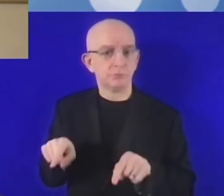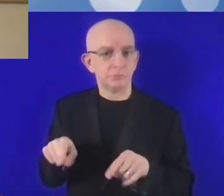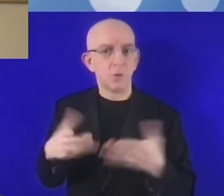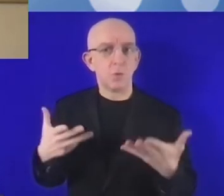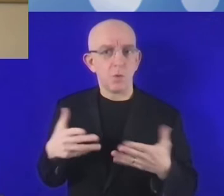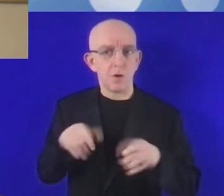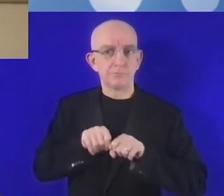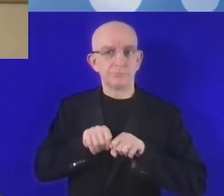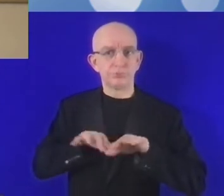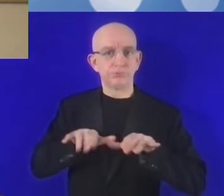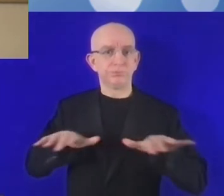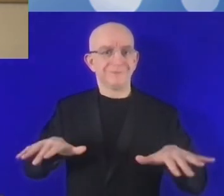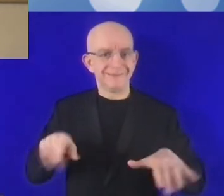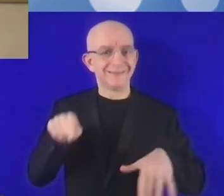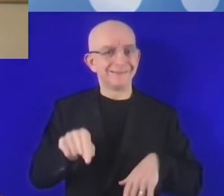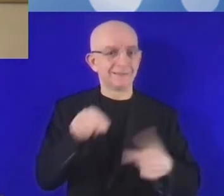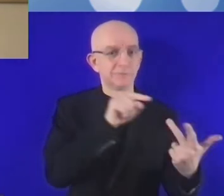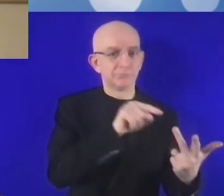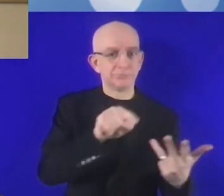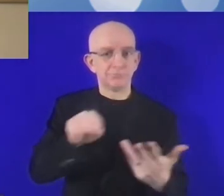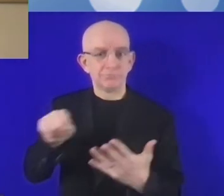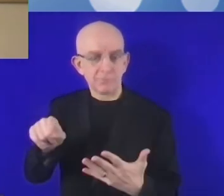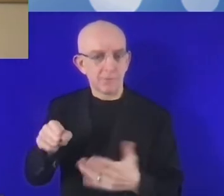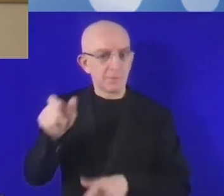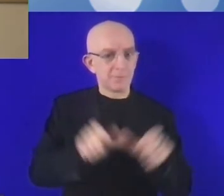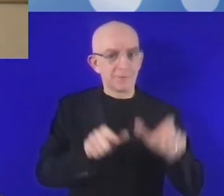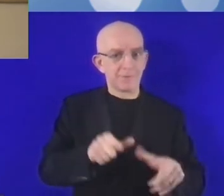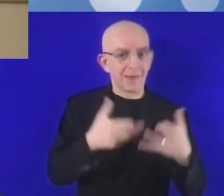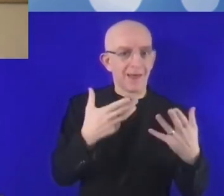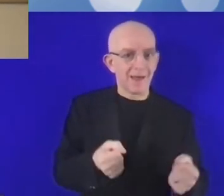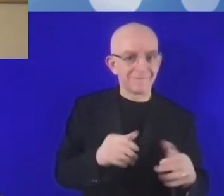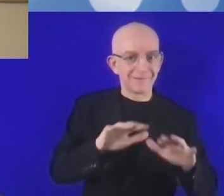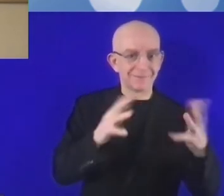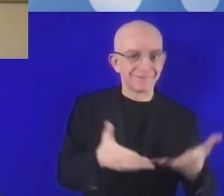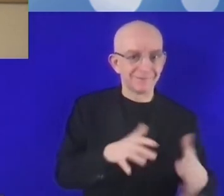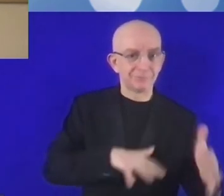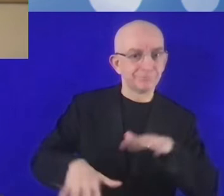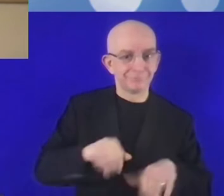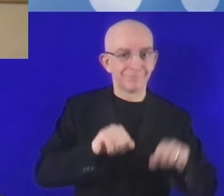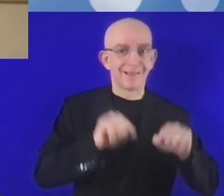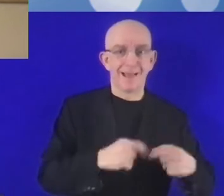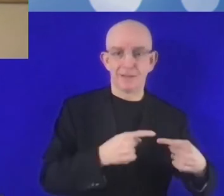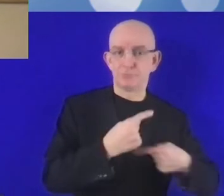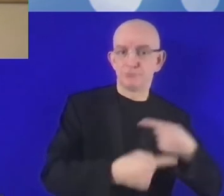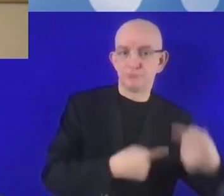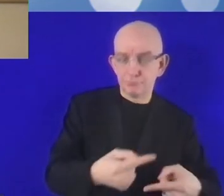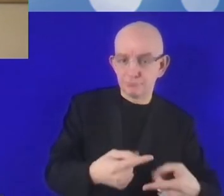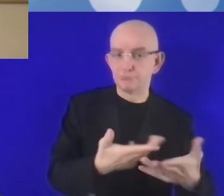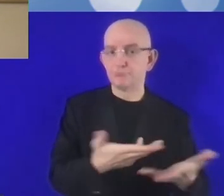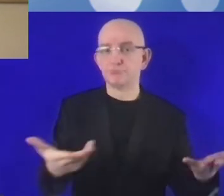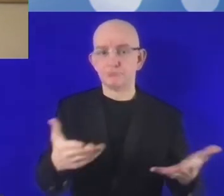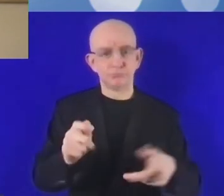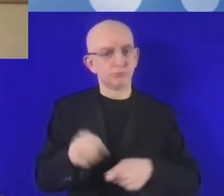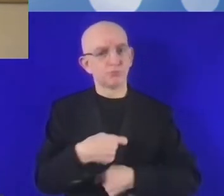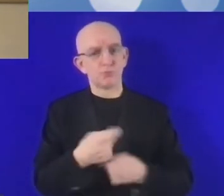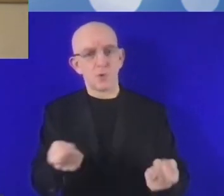qui avaient accès à Internet pouvaient vivre pratiquement comme avant. Elles pouvaient faire des achats sur Internet,